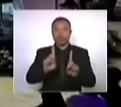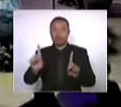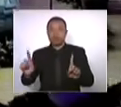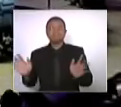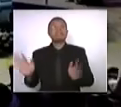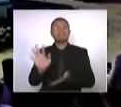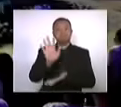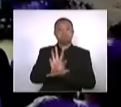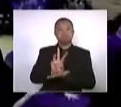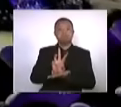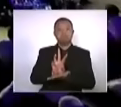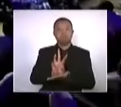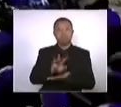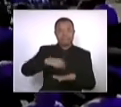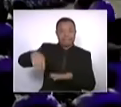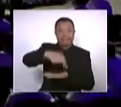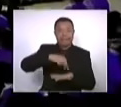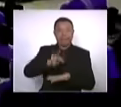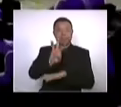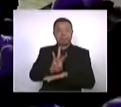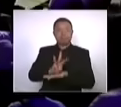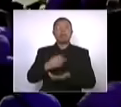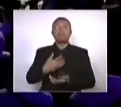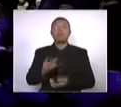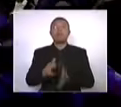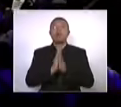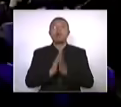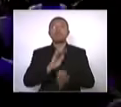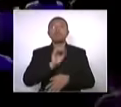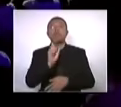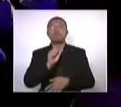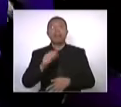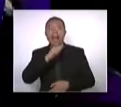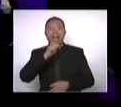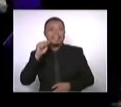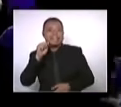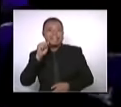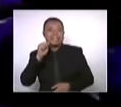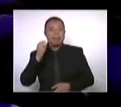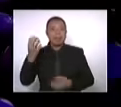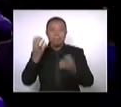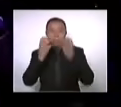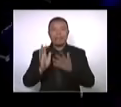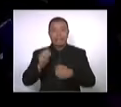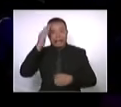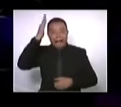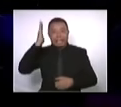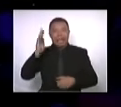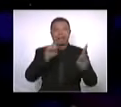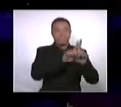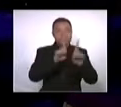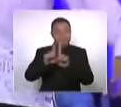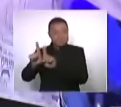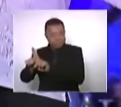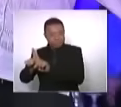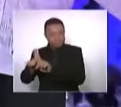sebagian selidikan bapaknya gitu ya Ee mungkin sistem nilainya karakternya cara dia berperilaku tapi